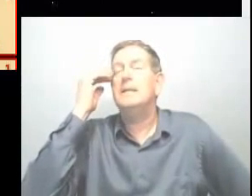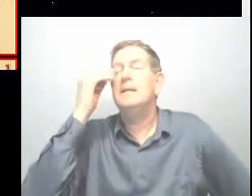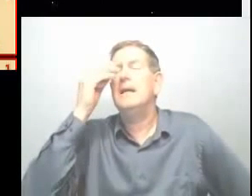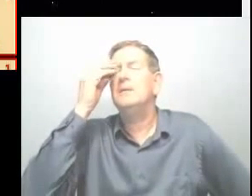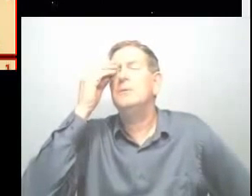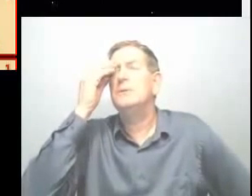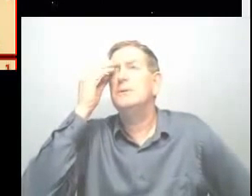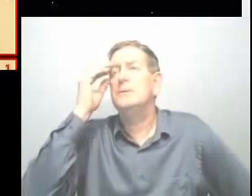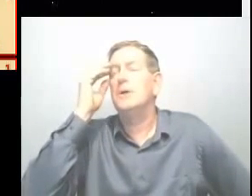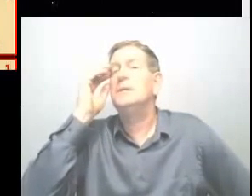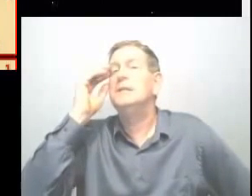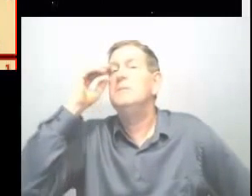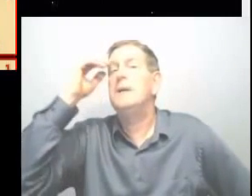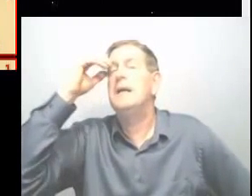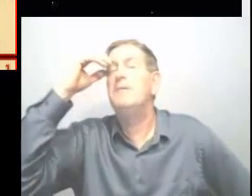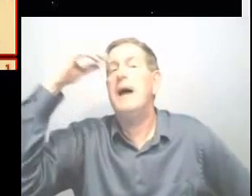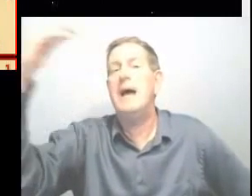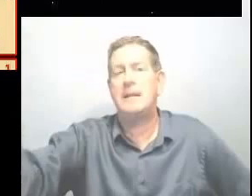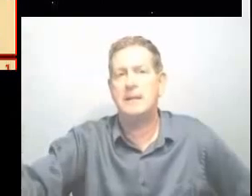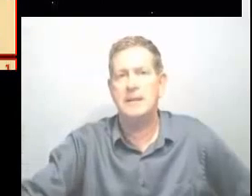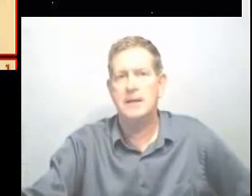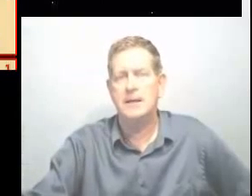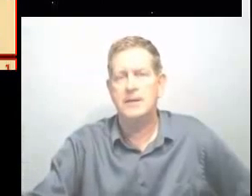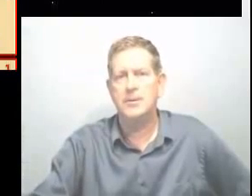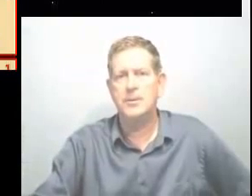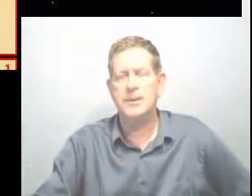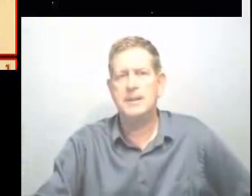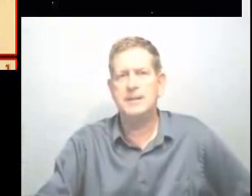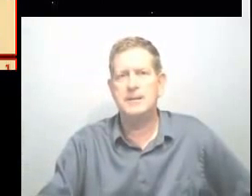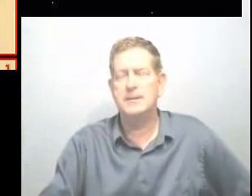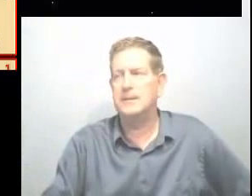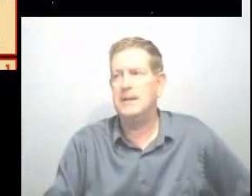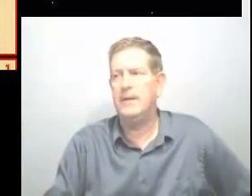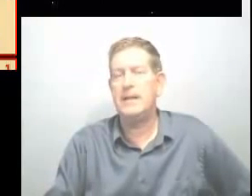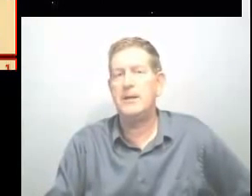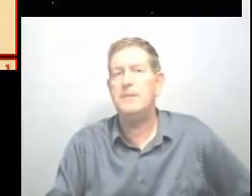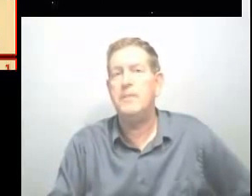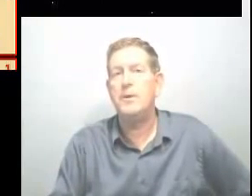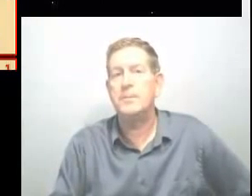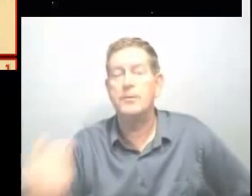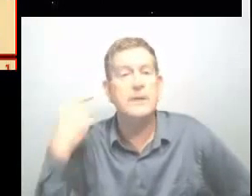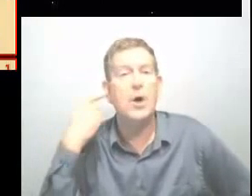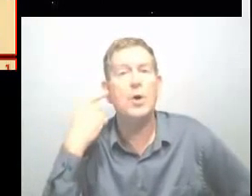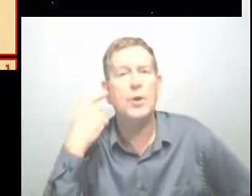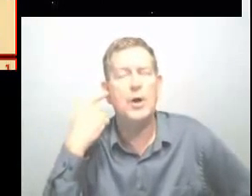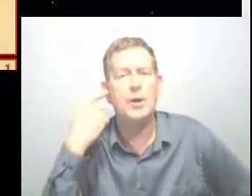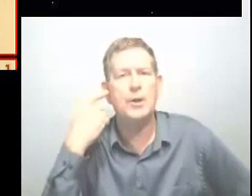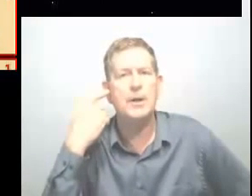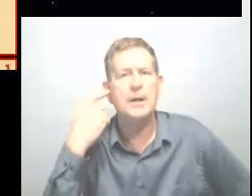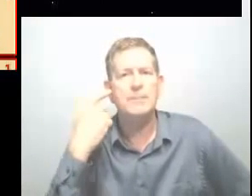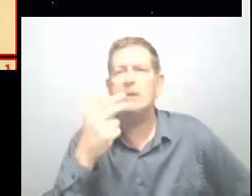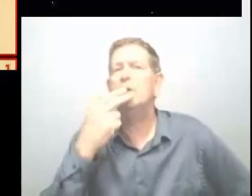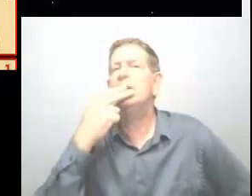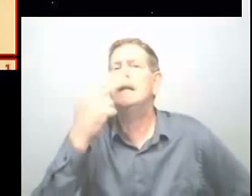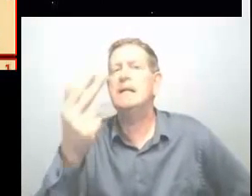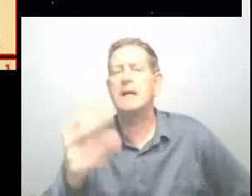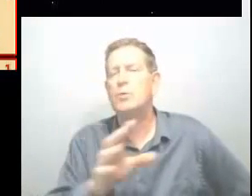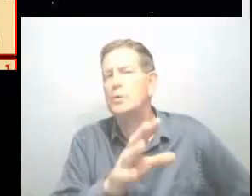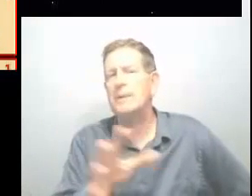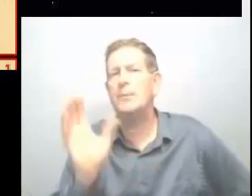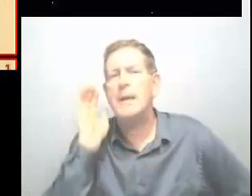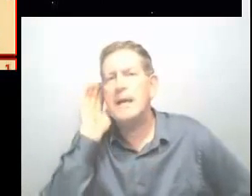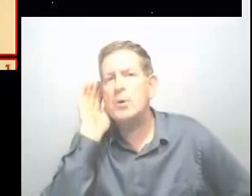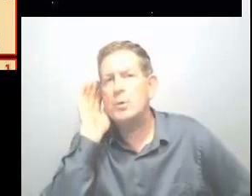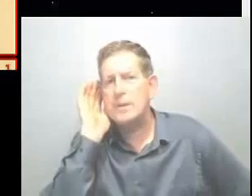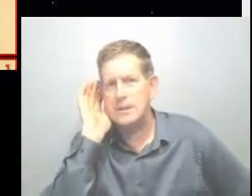intérieurement essayer d'anticiper quelle va être quelle va être la forme que vous allez entendre. Mais ne dites rien,